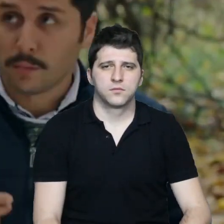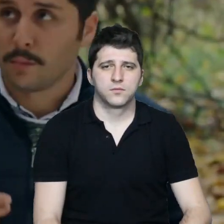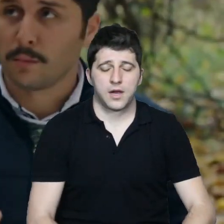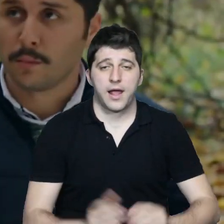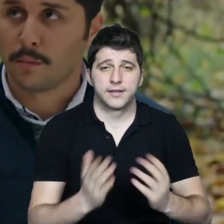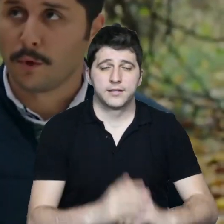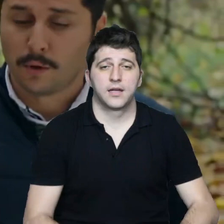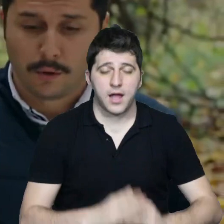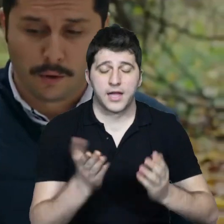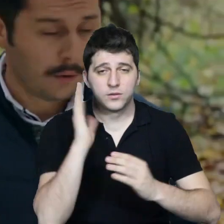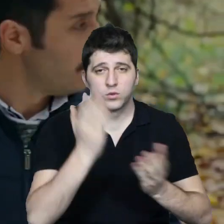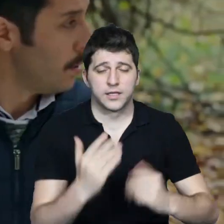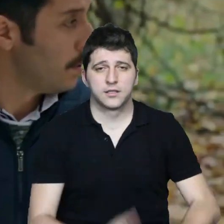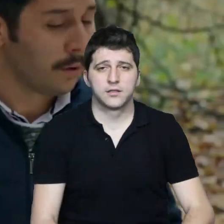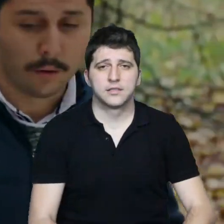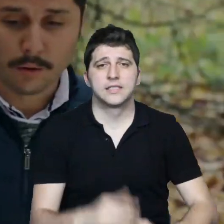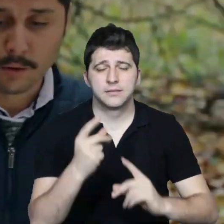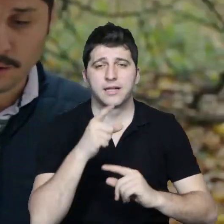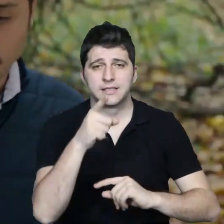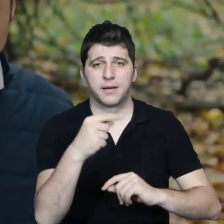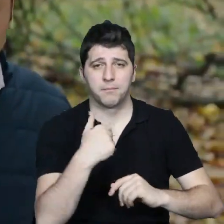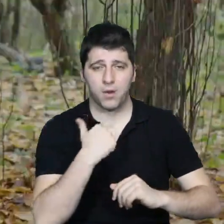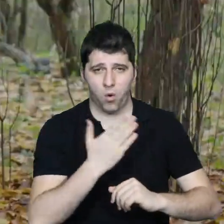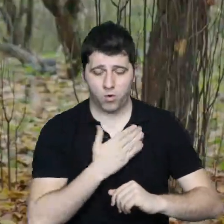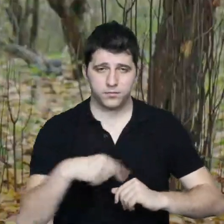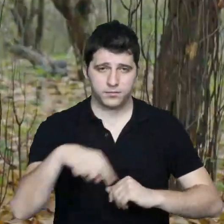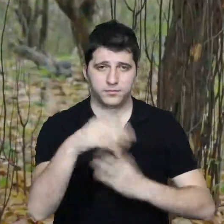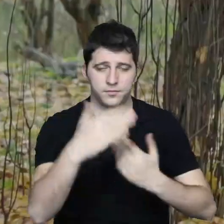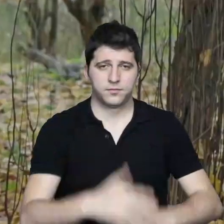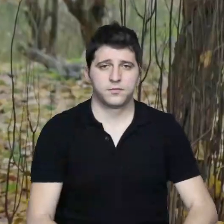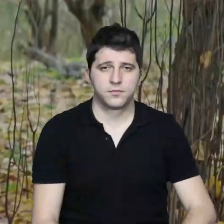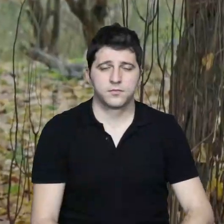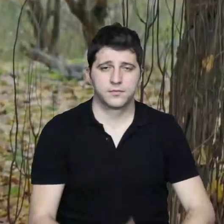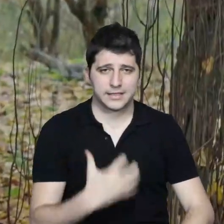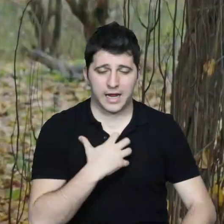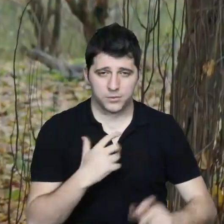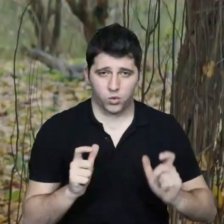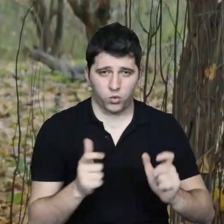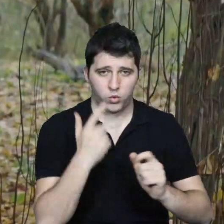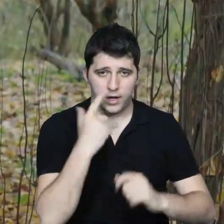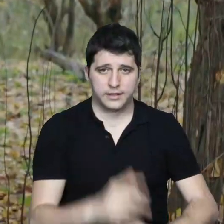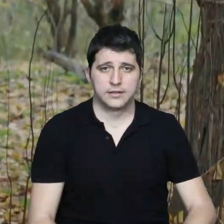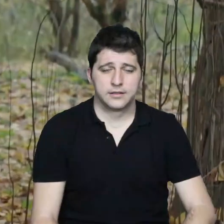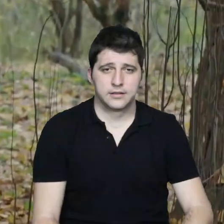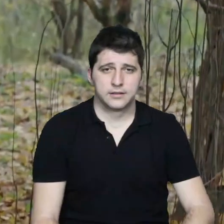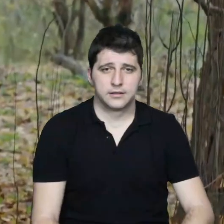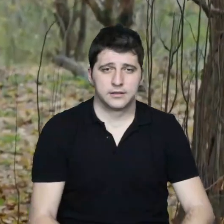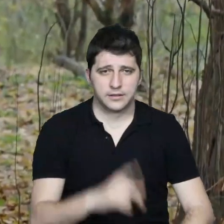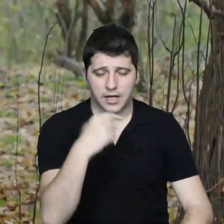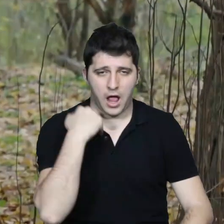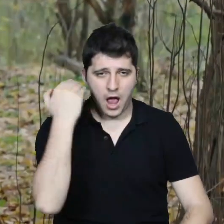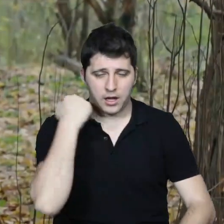Hadi. Hadi abi. Hadi gidiyoruz. İsmail sen benim önüme doğru geç. Kendimizi kollayarak, sen benim arkama doğru